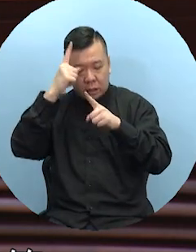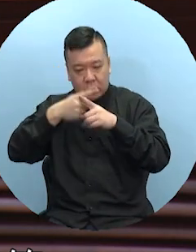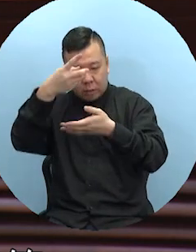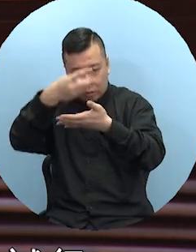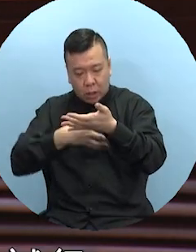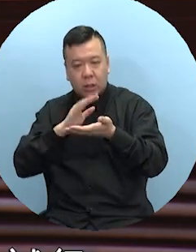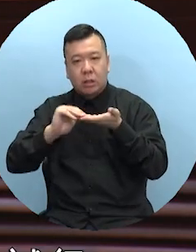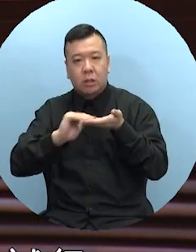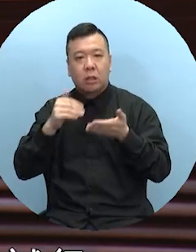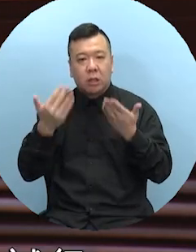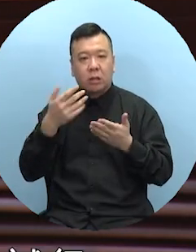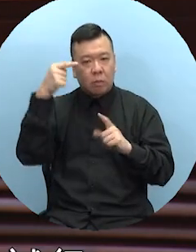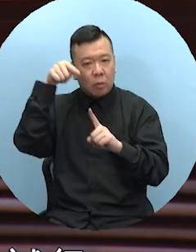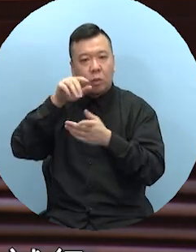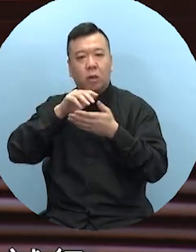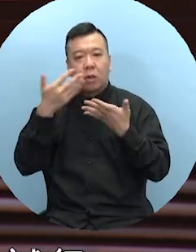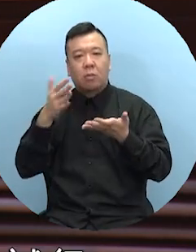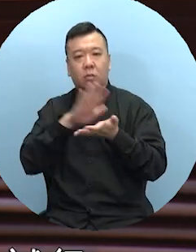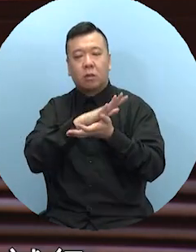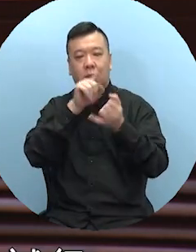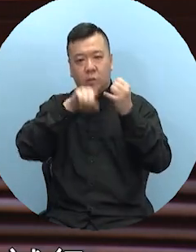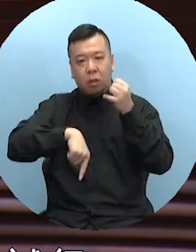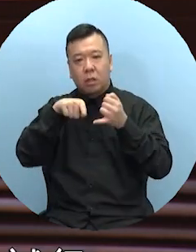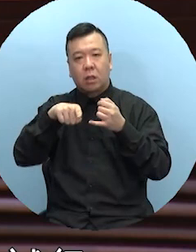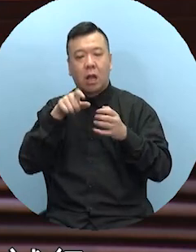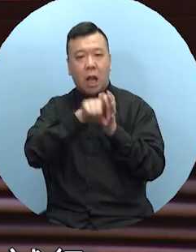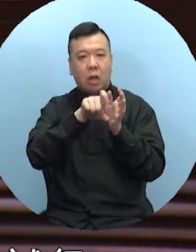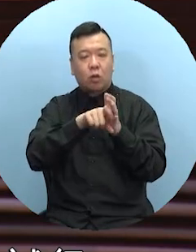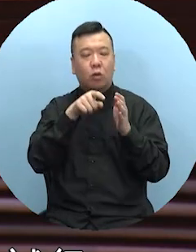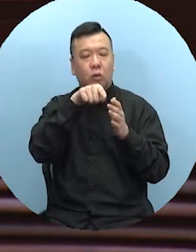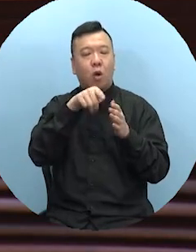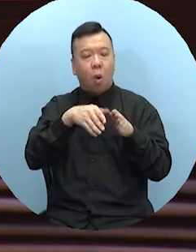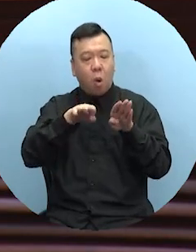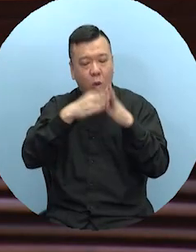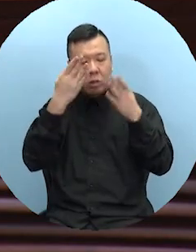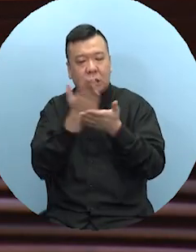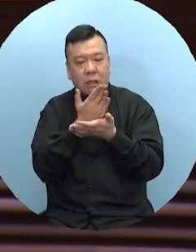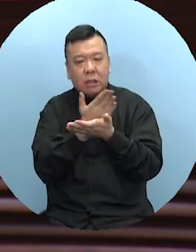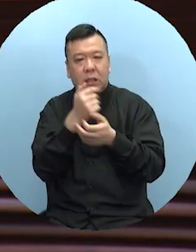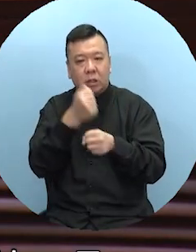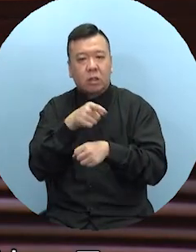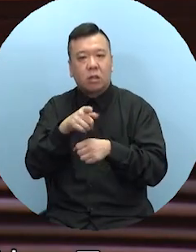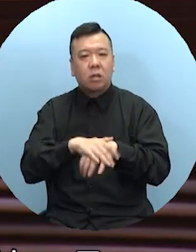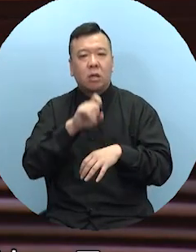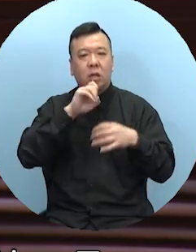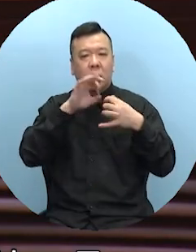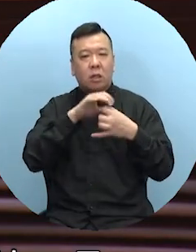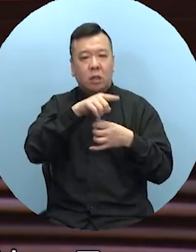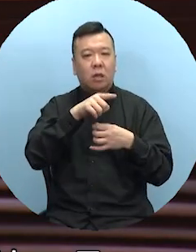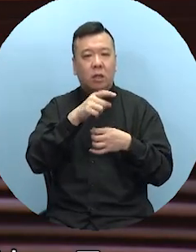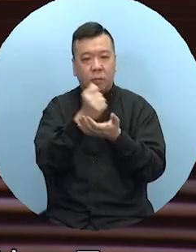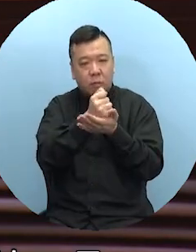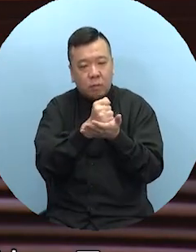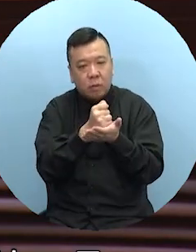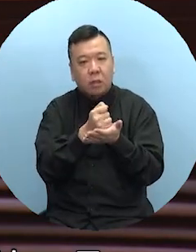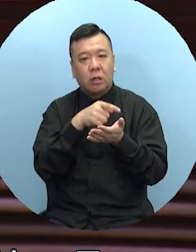施细节，目标是在今年年底在银行业开始试行。考虑到近日透过绑定受害人信